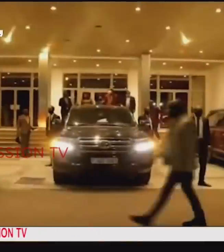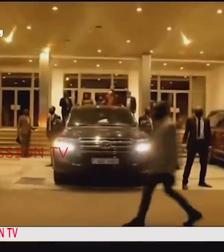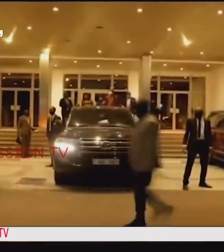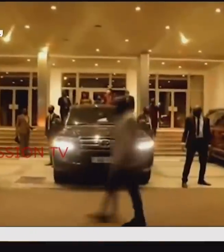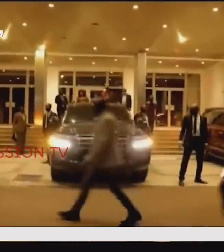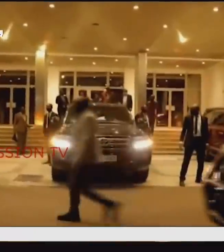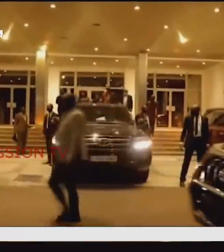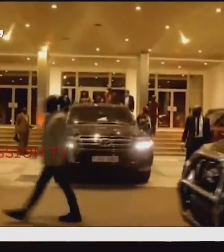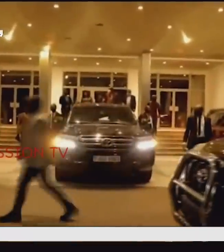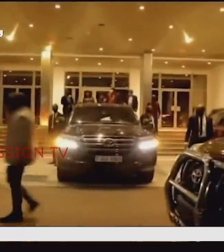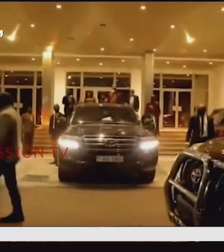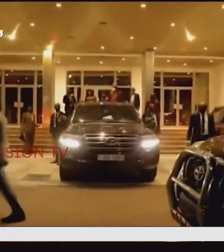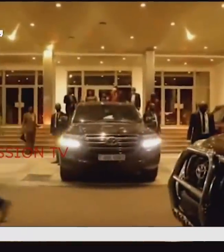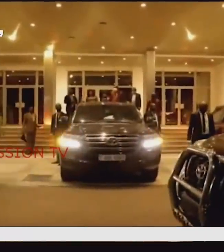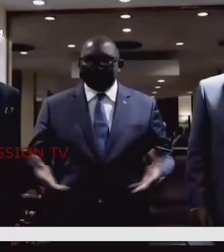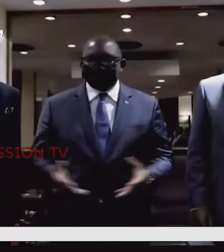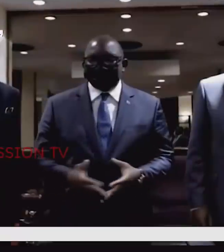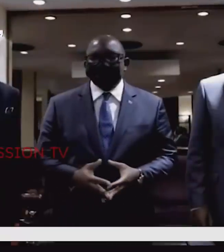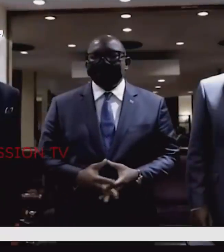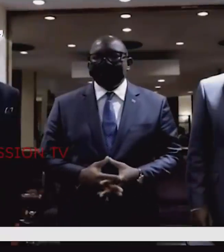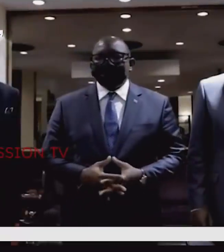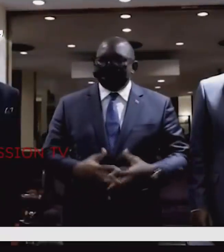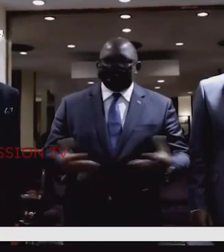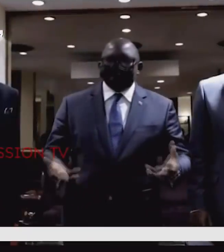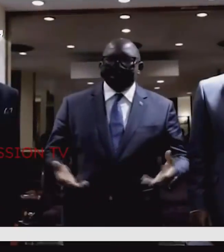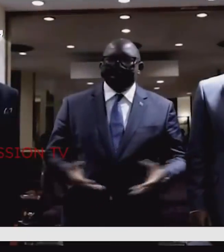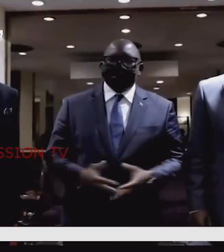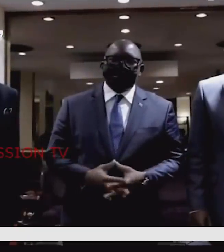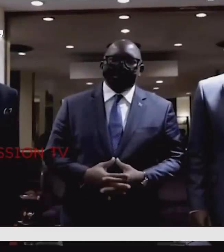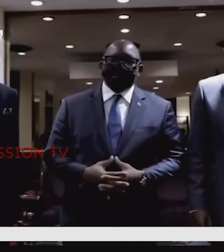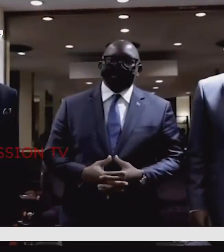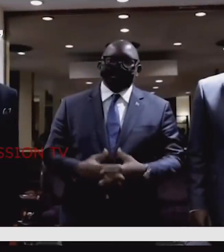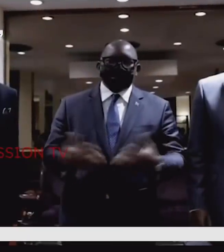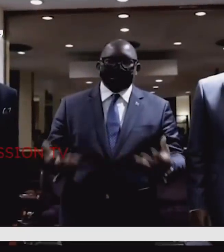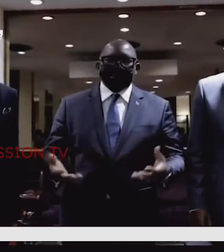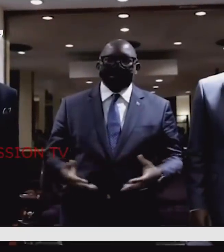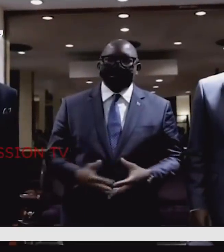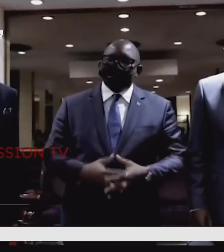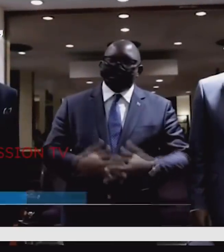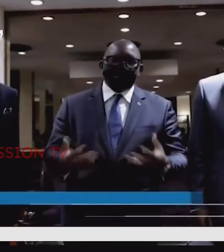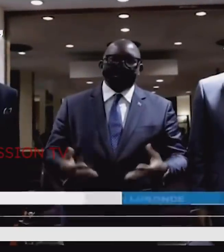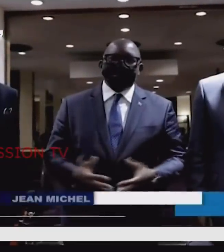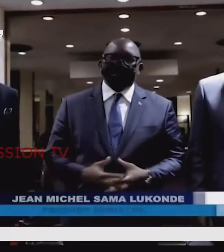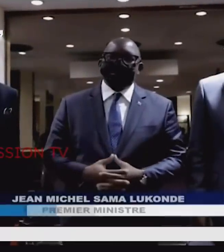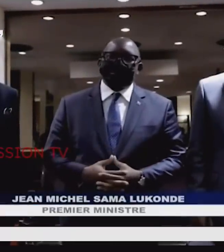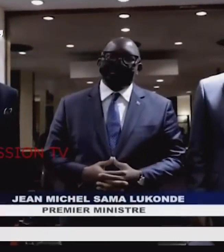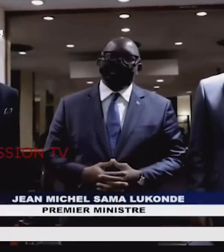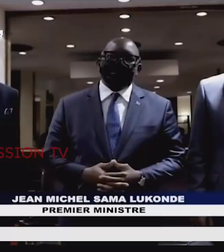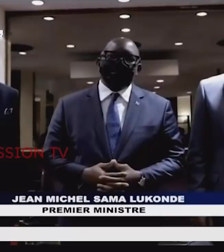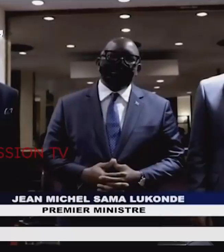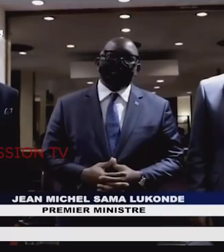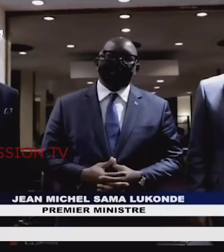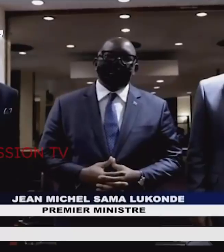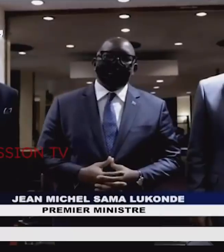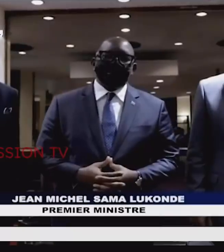Et ce n'est qu'une première, il y en aura d'autres qui seront conduites soit par moi-même ou par d'autres acteurs que le chef de